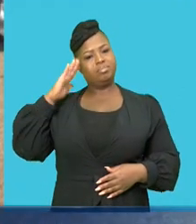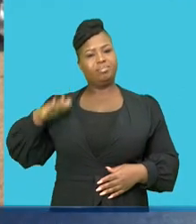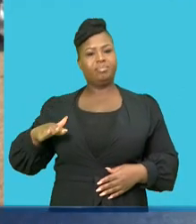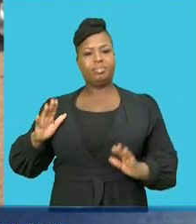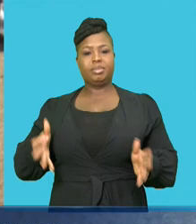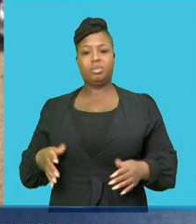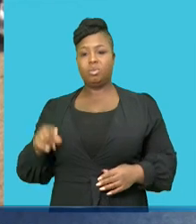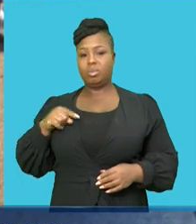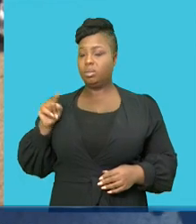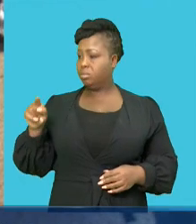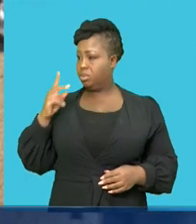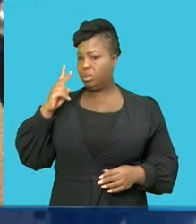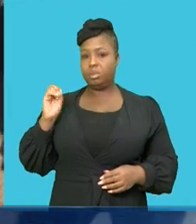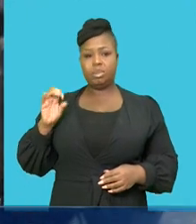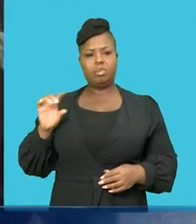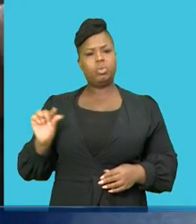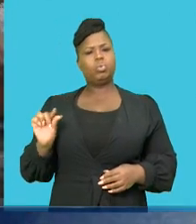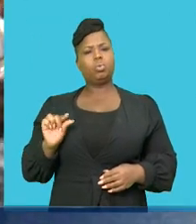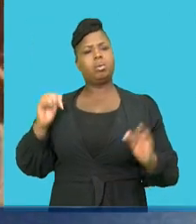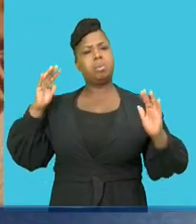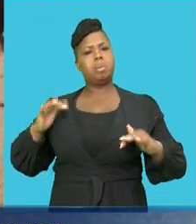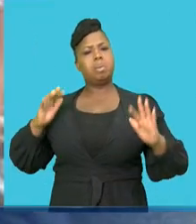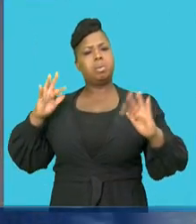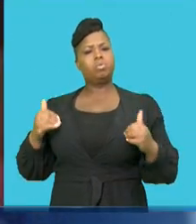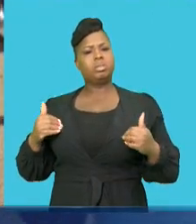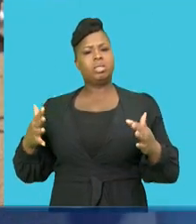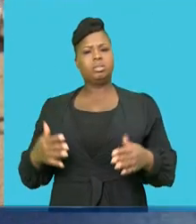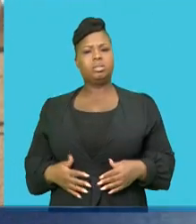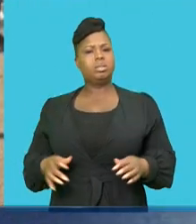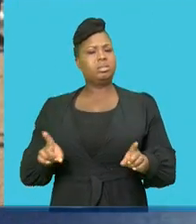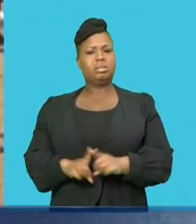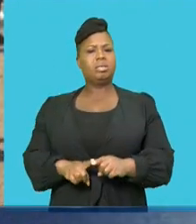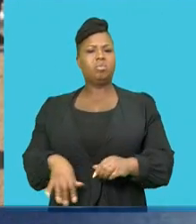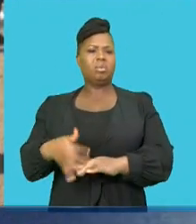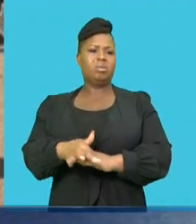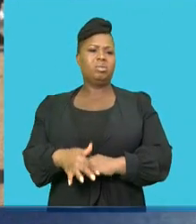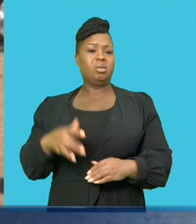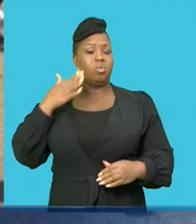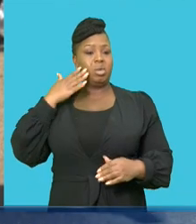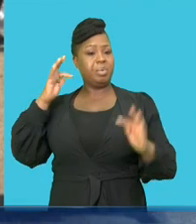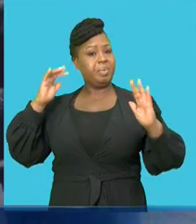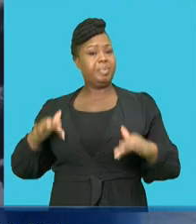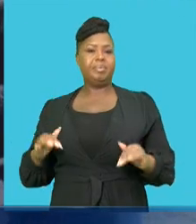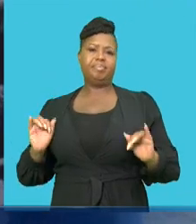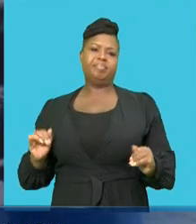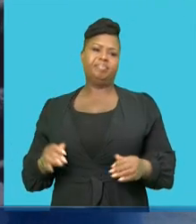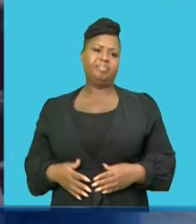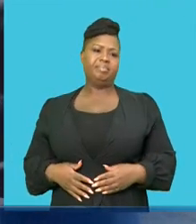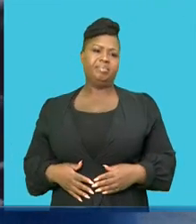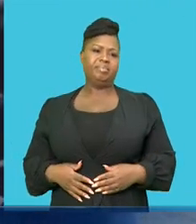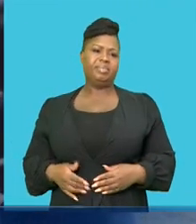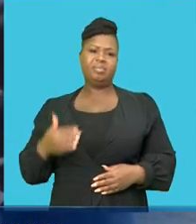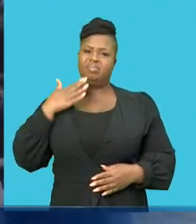la nawu sekuthemba imvula izonetha noma yiningi, akuhlukile nokuthi siphandle, uma kuthiwa kuyanetha nje kuphelile. Ngicela